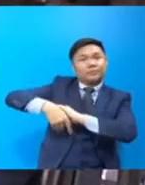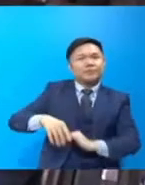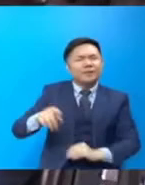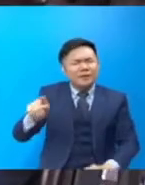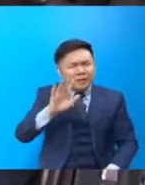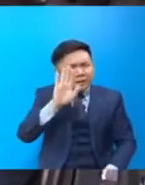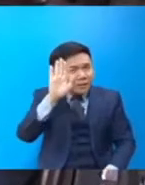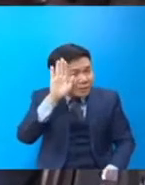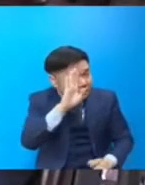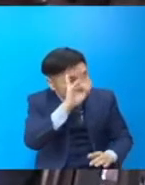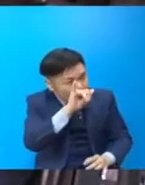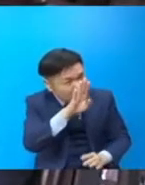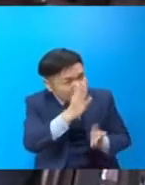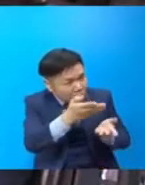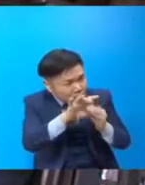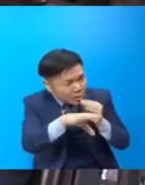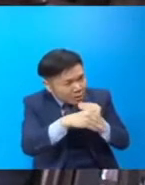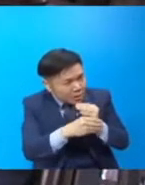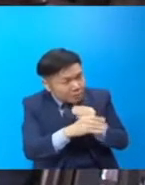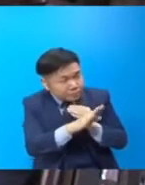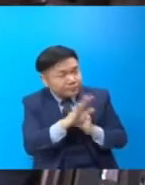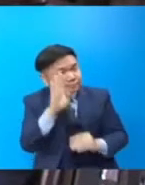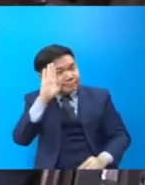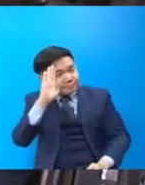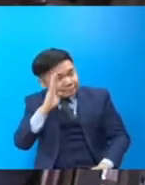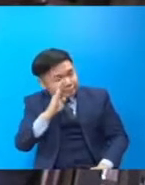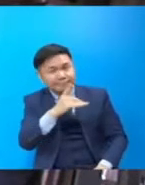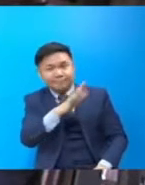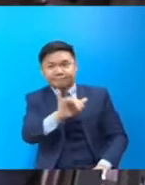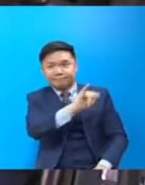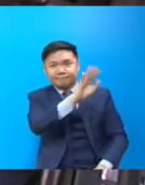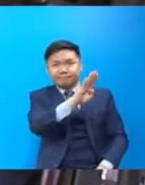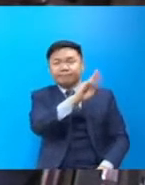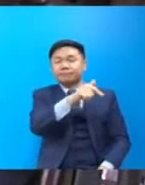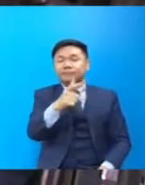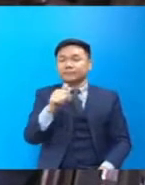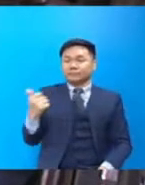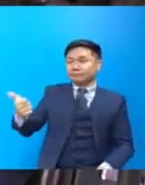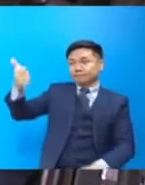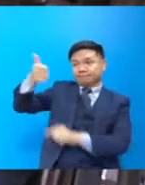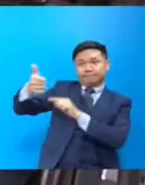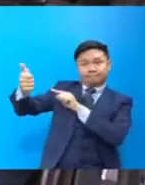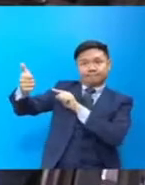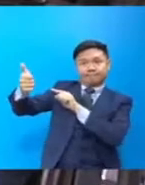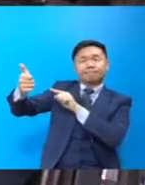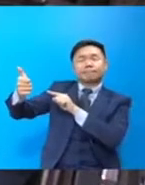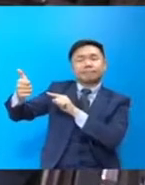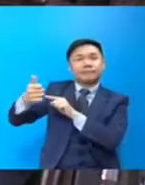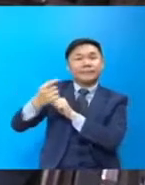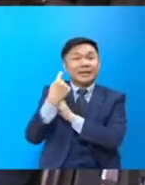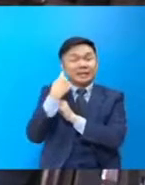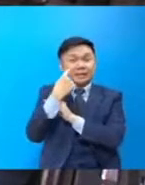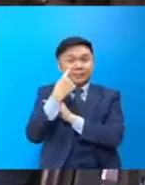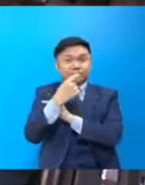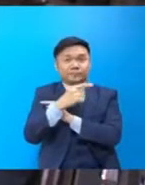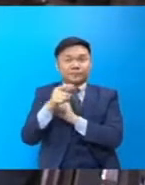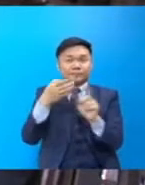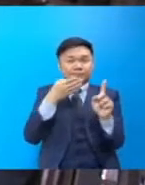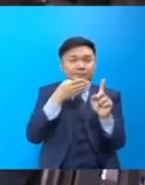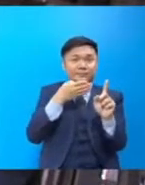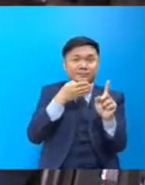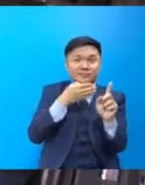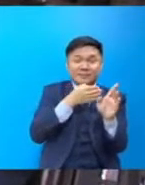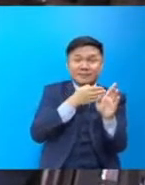penjelasan skema Ya udah situ aneh yang di betul berhubung dengan anda terlanjur